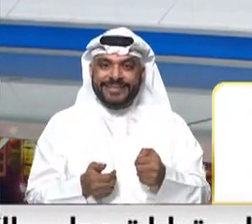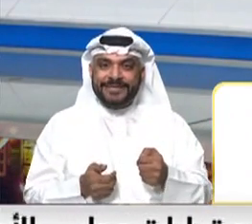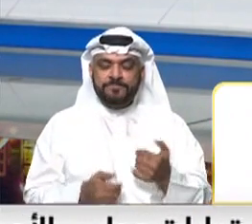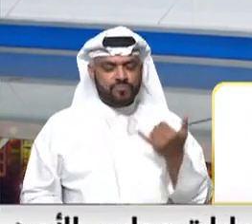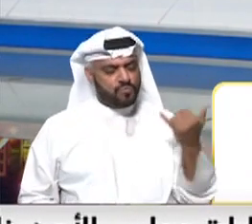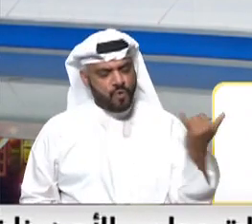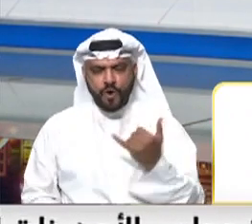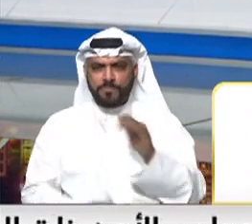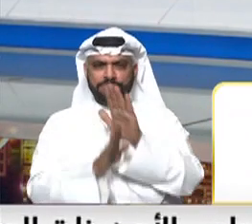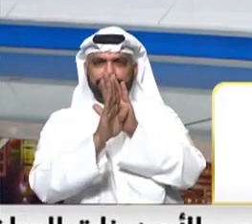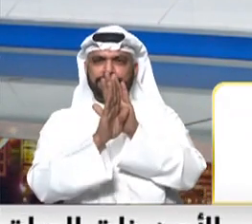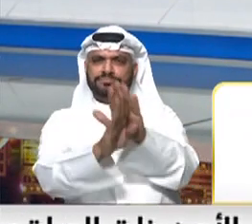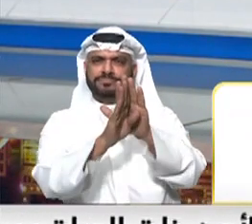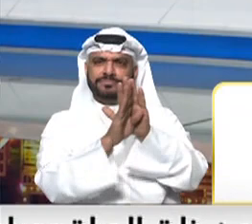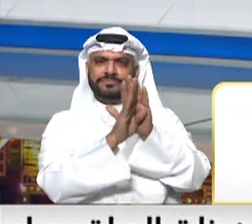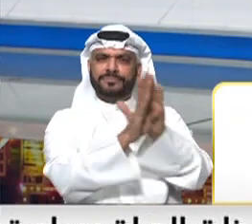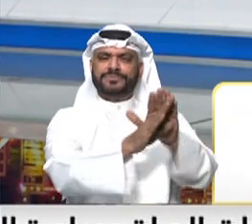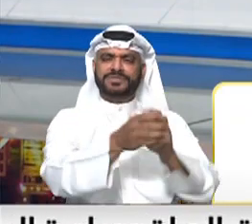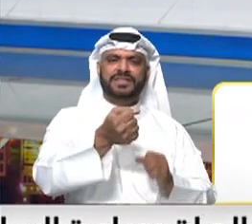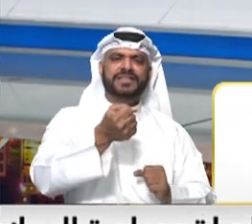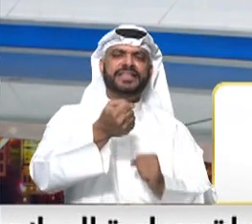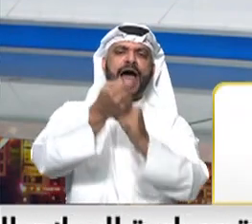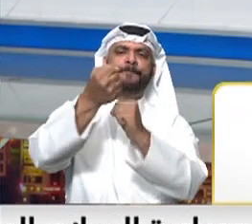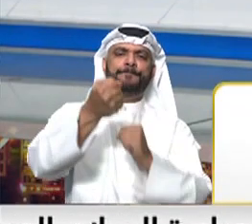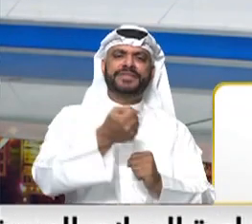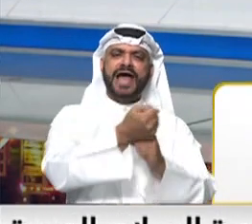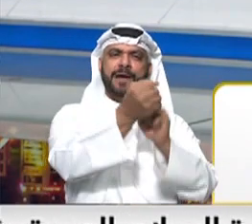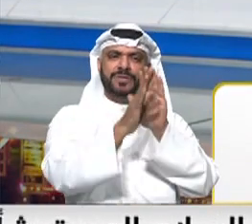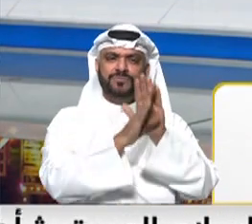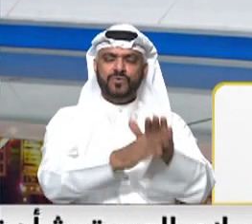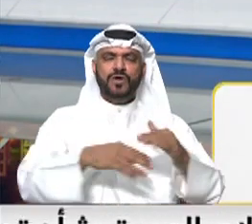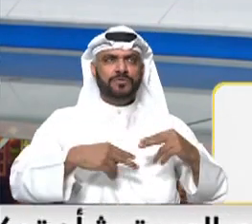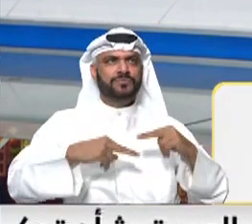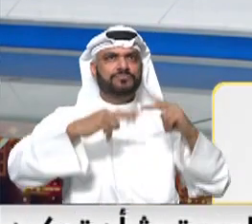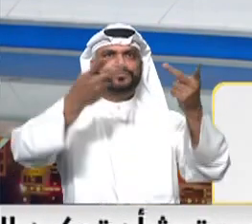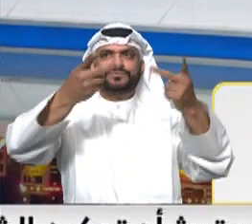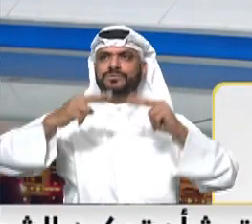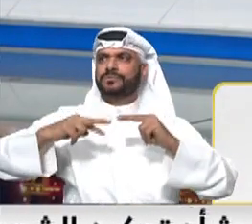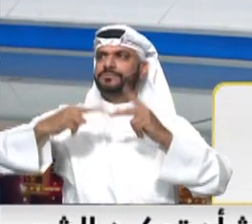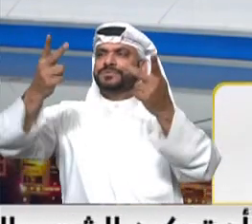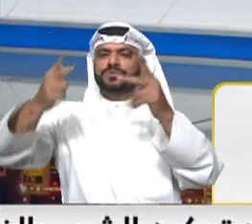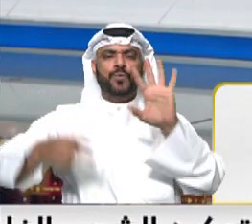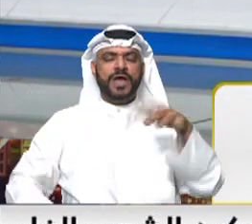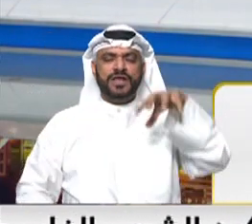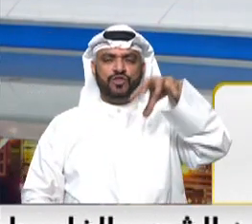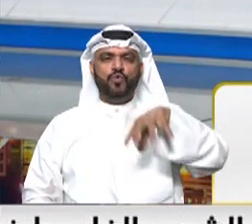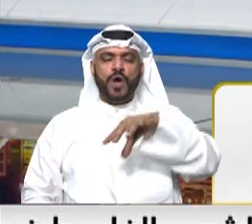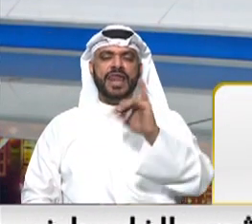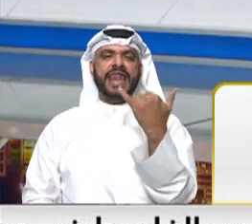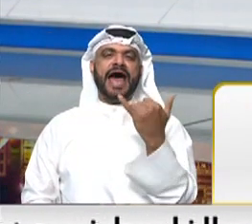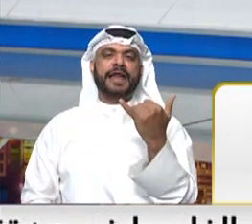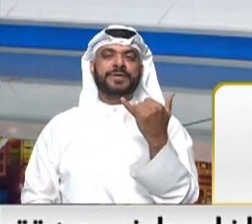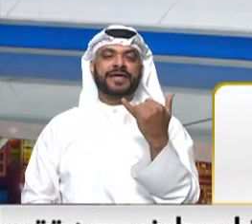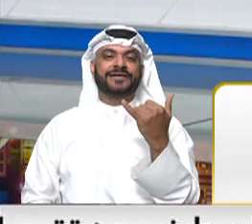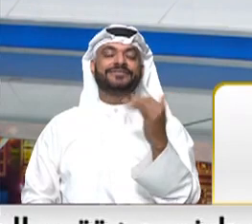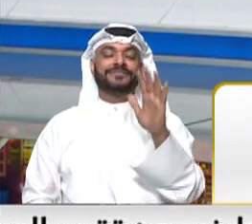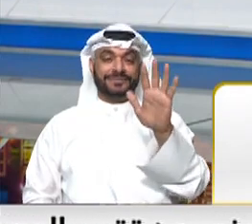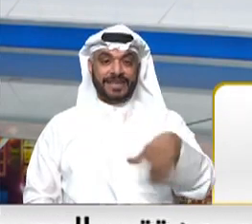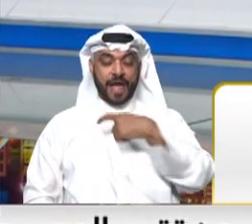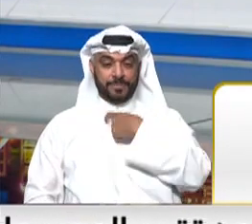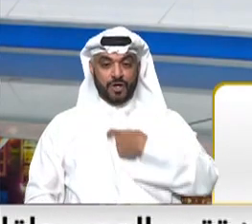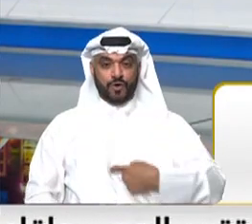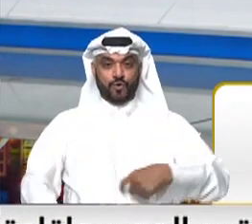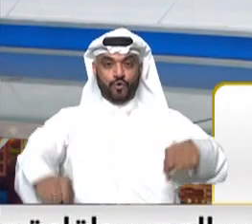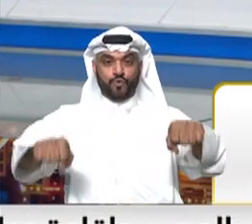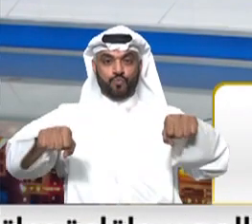جهود التنمية والمشاريع الهادفة لرفع مستوى المعيشة في المنطقة العربية. وأعرب البحر في كلمة